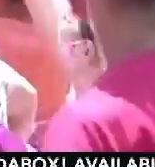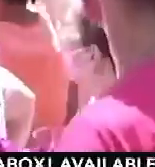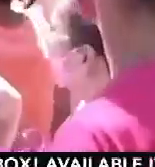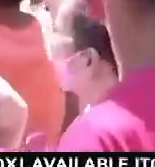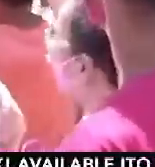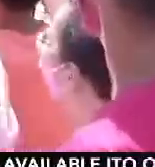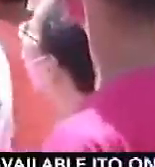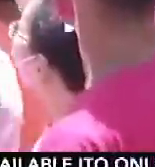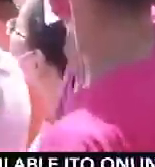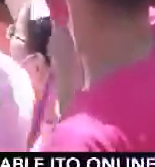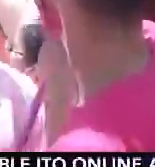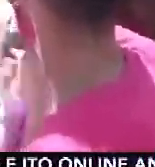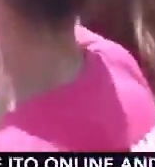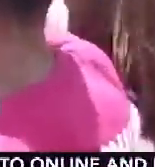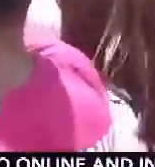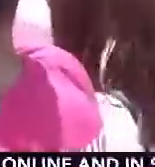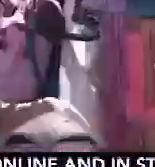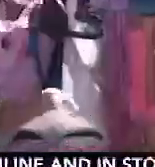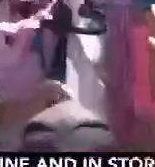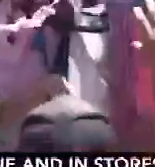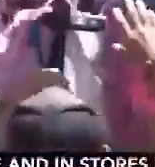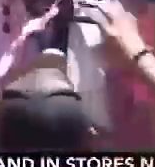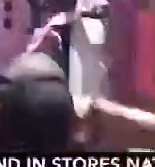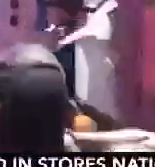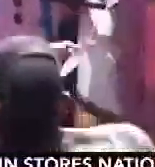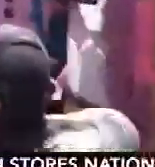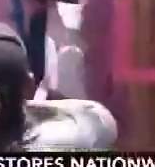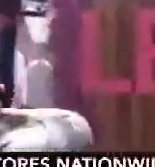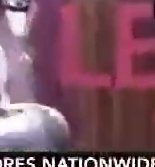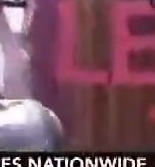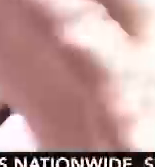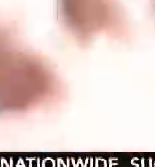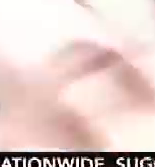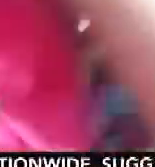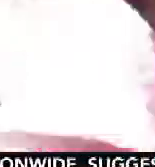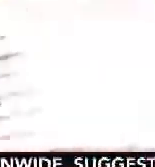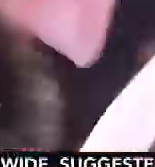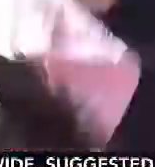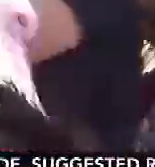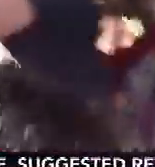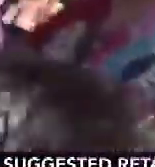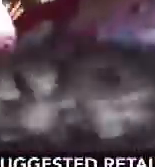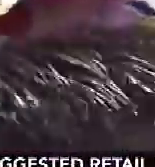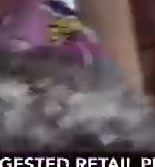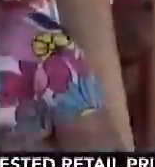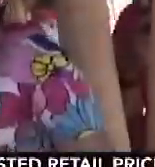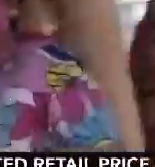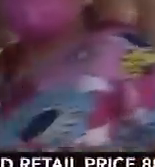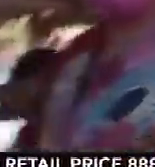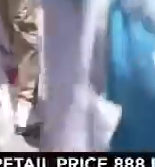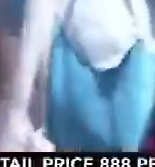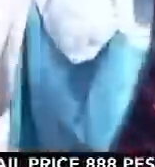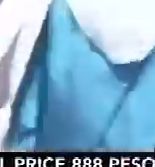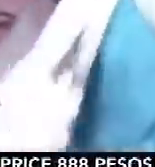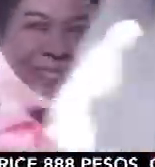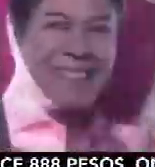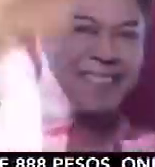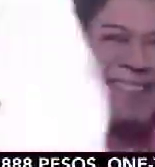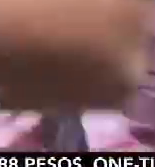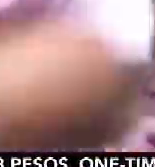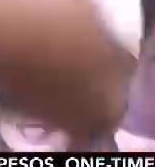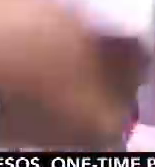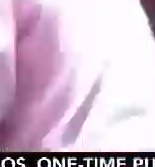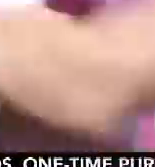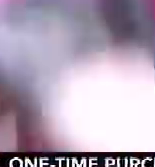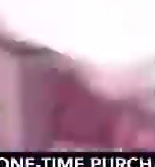pagmamahal na binibigay sa tambalan nila ni Senator Kiko Pangilinan. Sunod ding nag-ikot ang kanyang grupo sa ilan pang lugar sa Pampanga bago